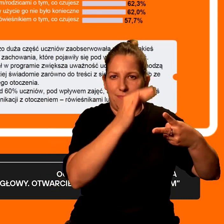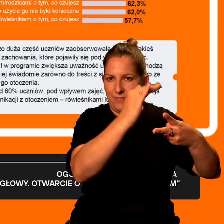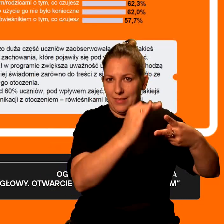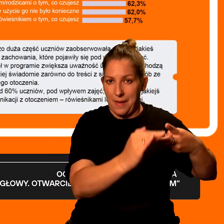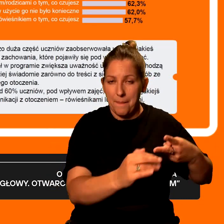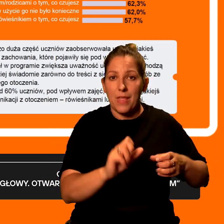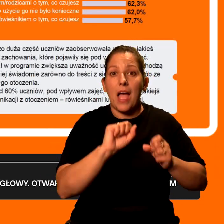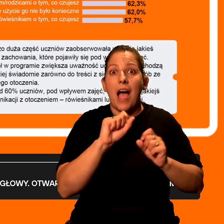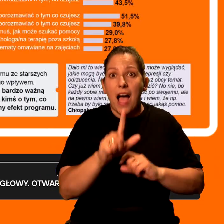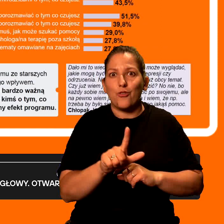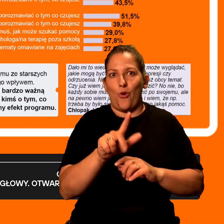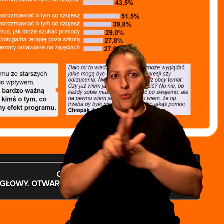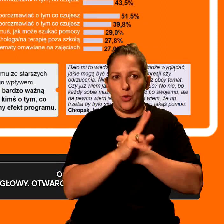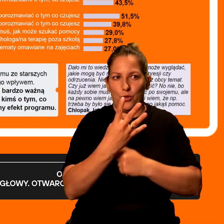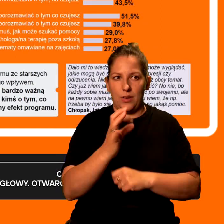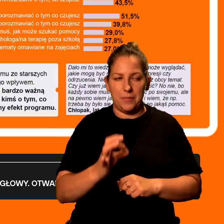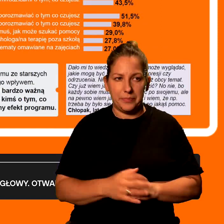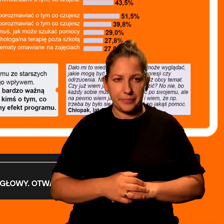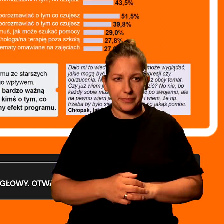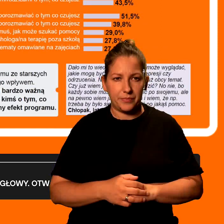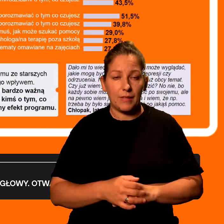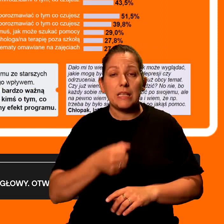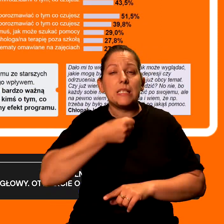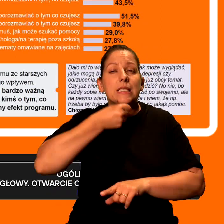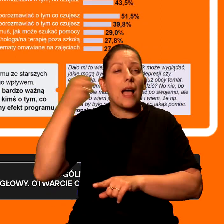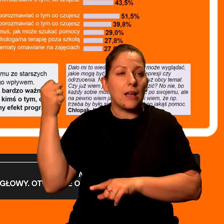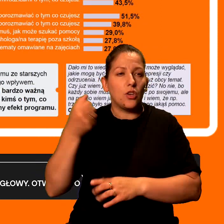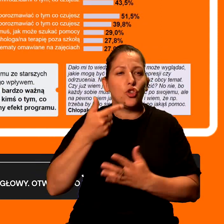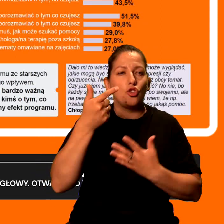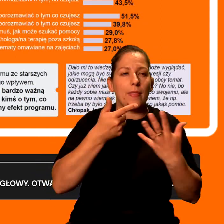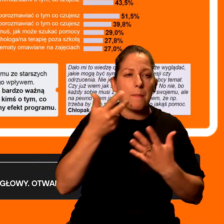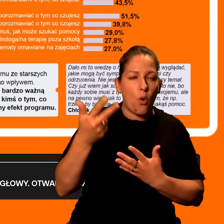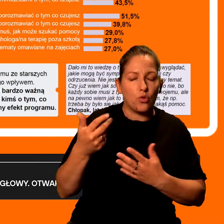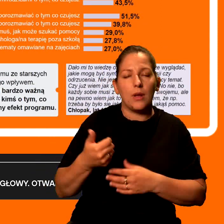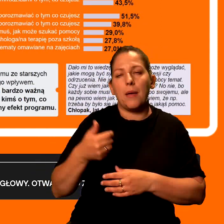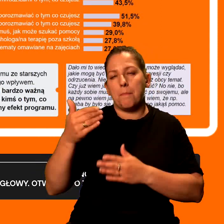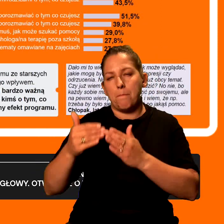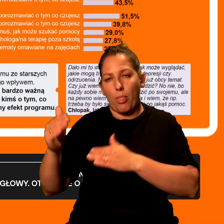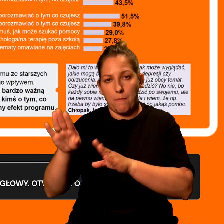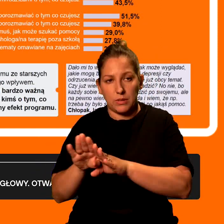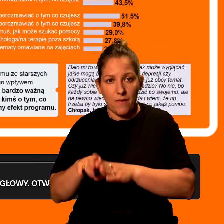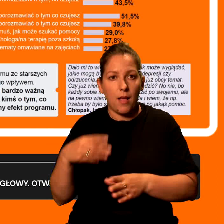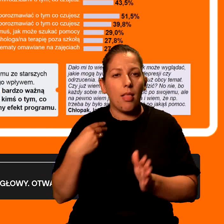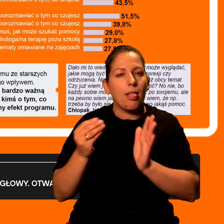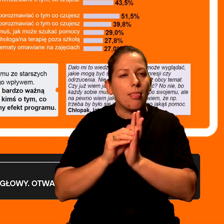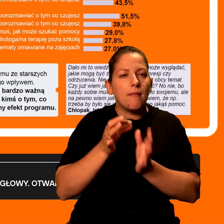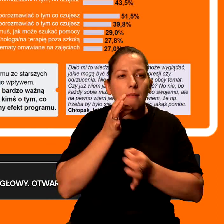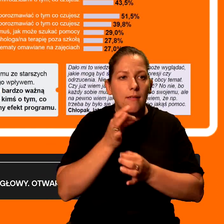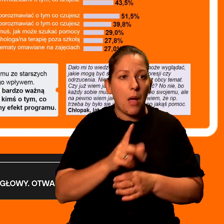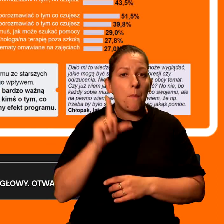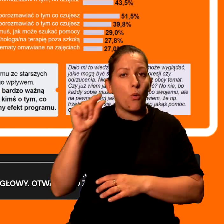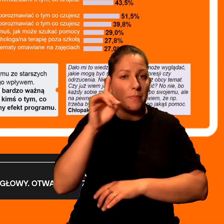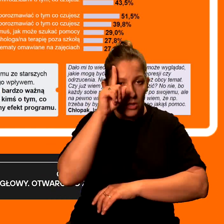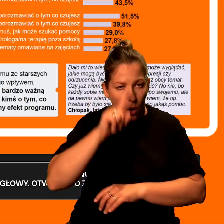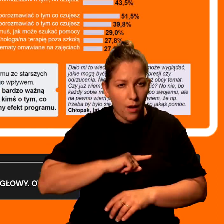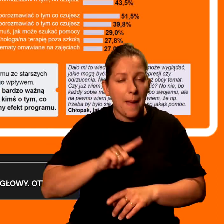Aż 84. Jeżeli chodzi o starszych uczniów, 7, 8, 1, 5 pp, tutaj dołożyliśmy kilka kwestii. Pójść do psychologa,